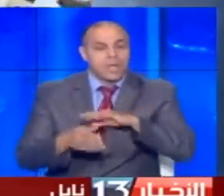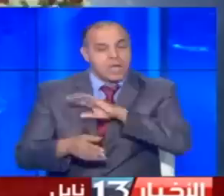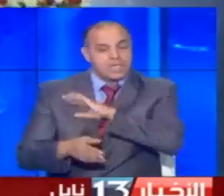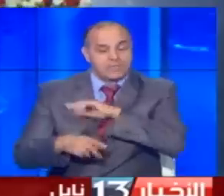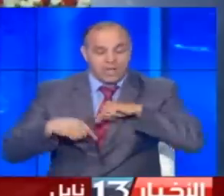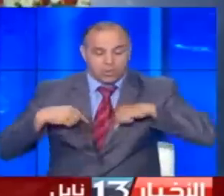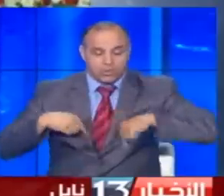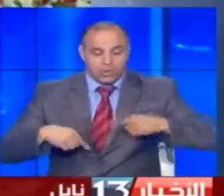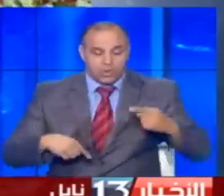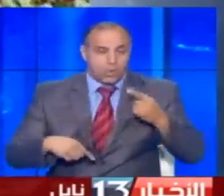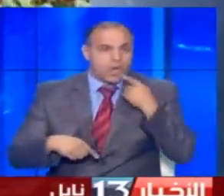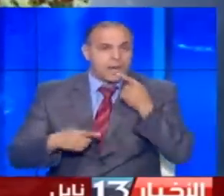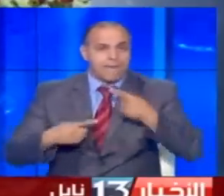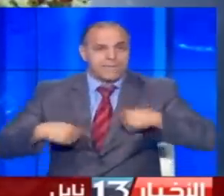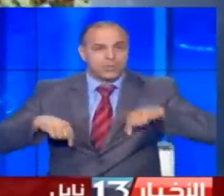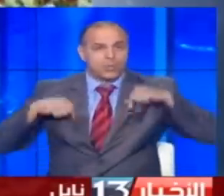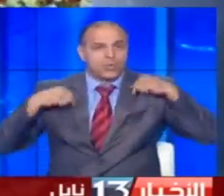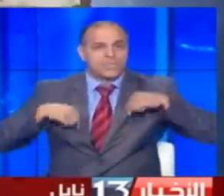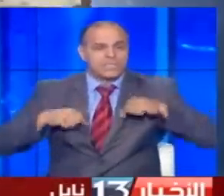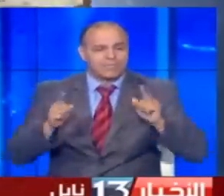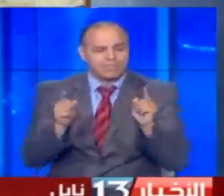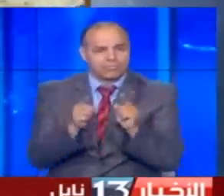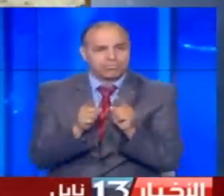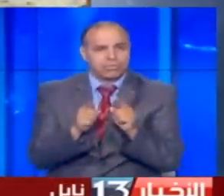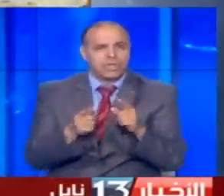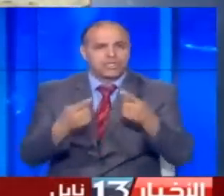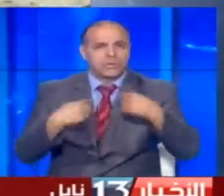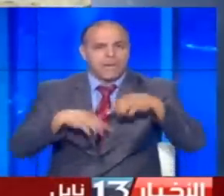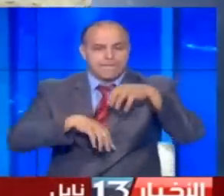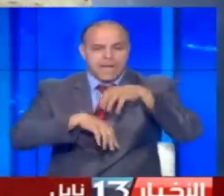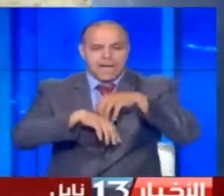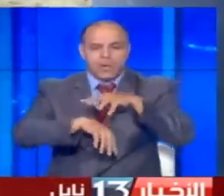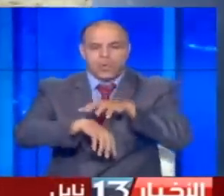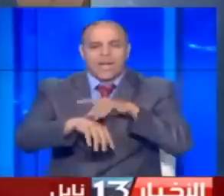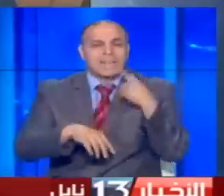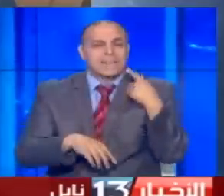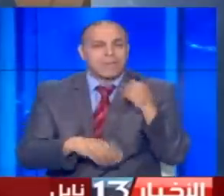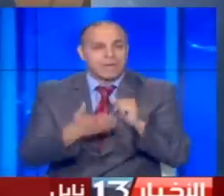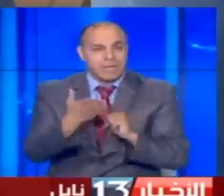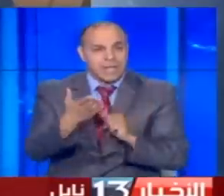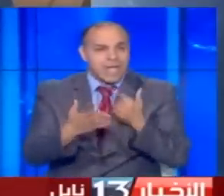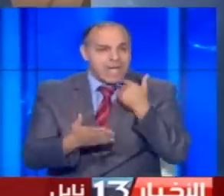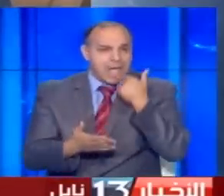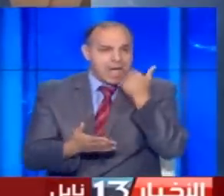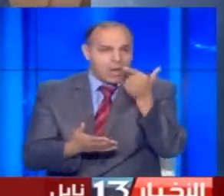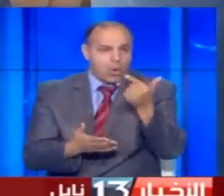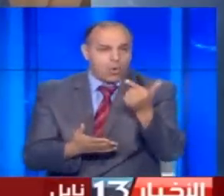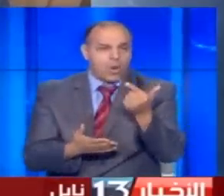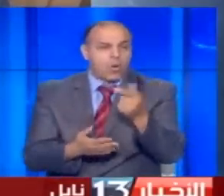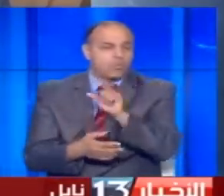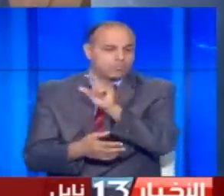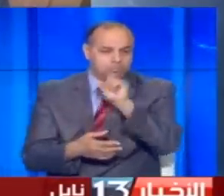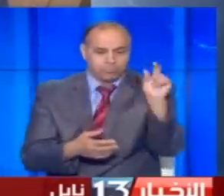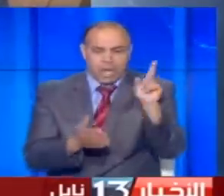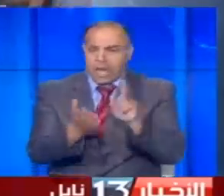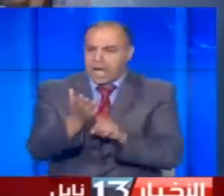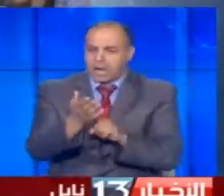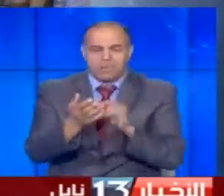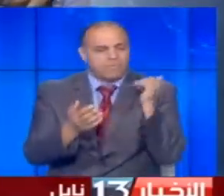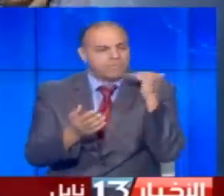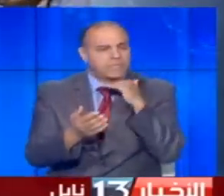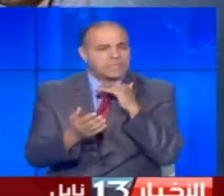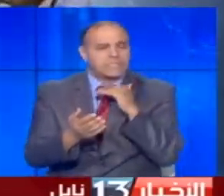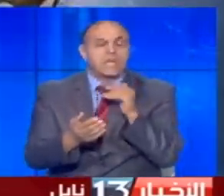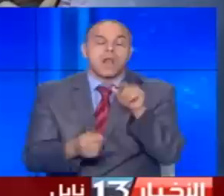الحكومه على مجلس الوزراء مضيفا ان عقد بمقر ولايه نابل اعلن من خلاله على جمله من القرارات الفوريه